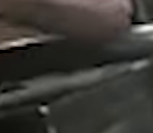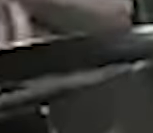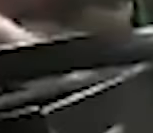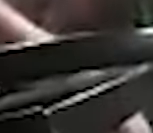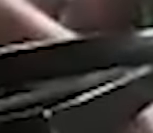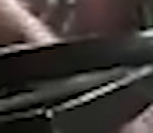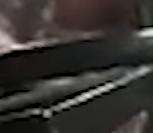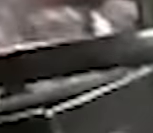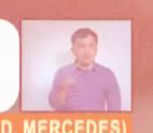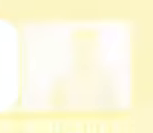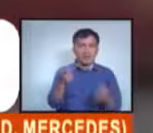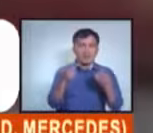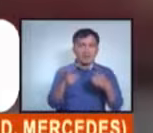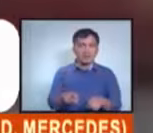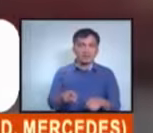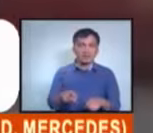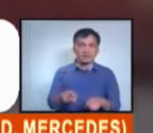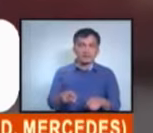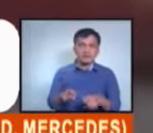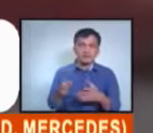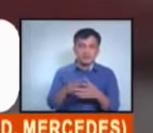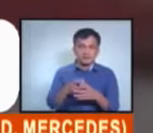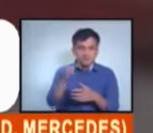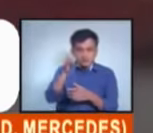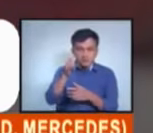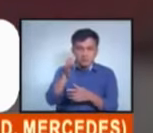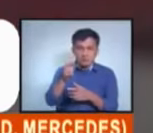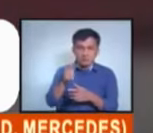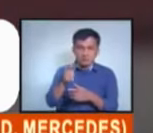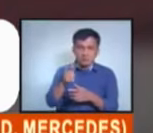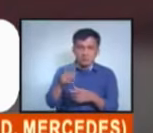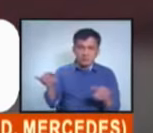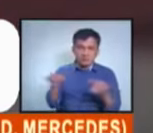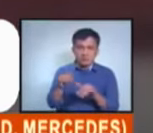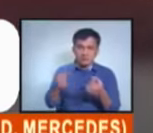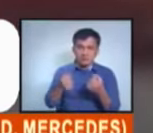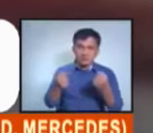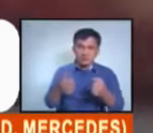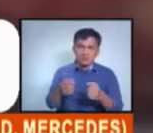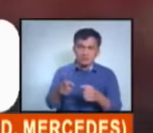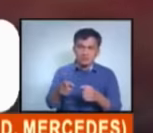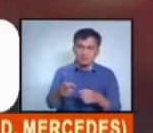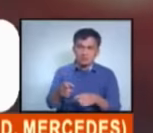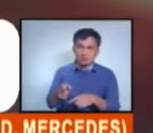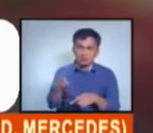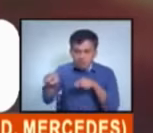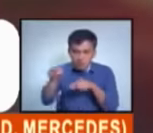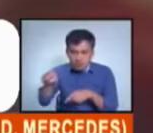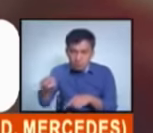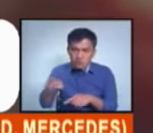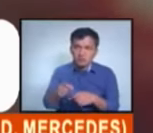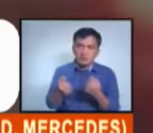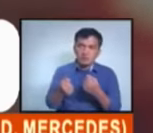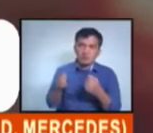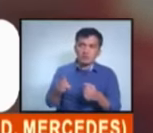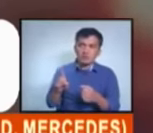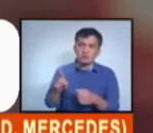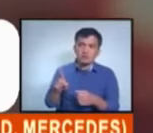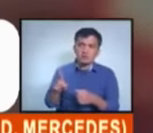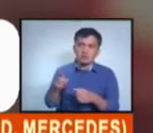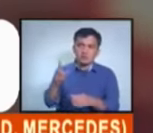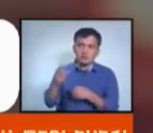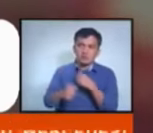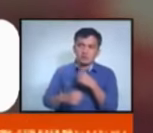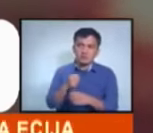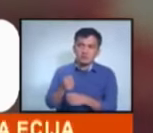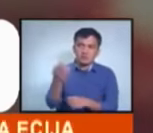ako, customer ako! Una na rin nakuna ng video ang parehong motorista habang dinuduro-duro naman ang isa pang motorista isang taon